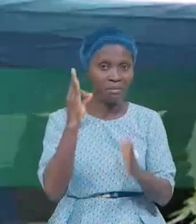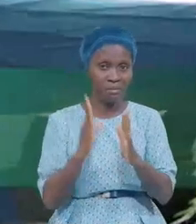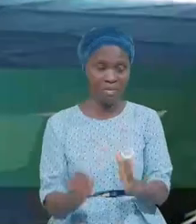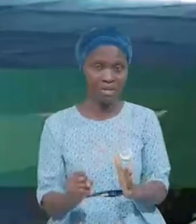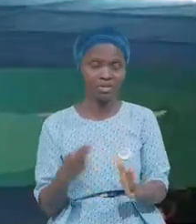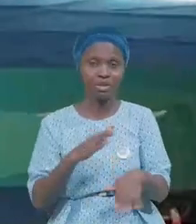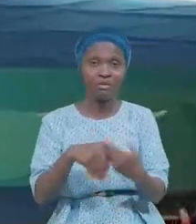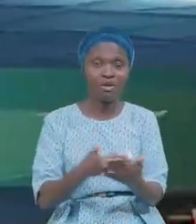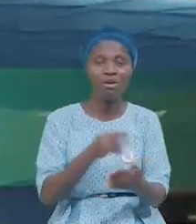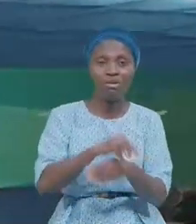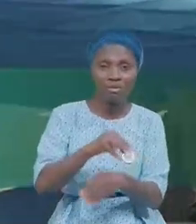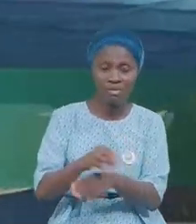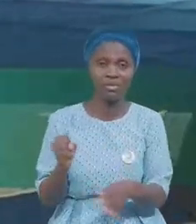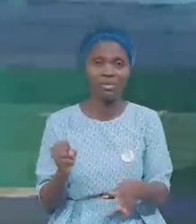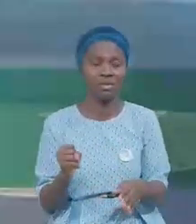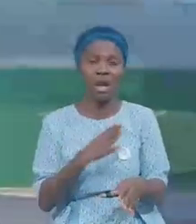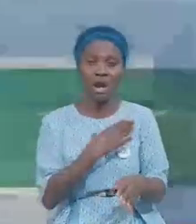ministres de toute forme,